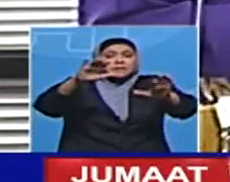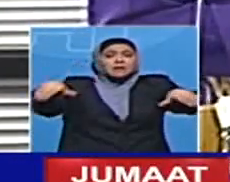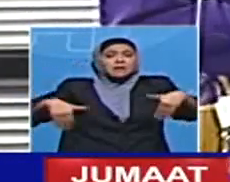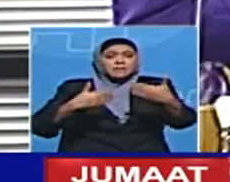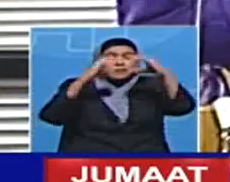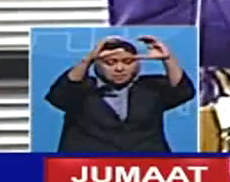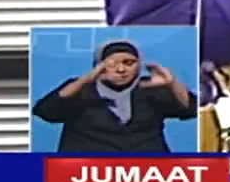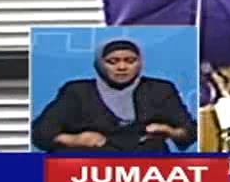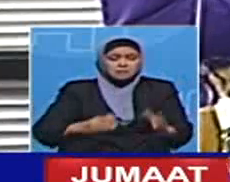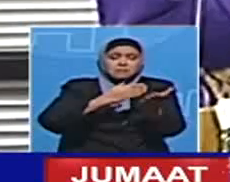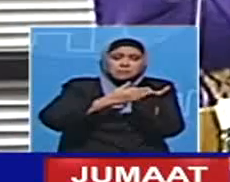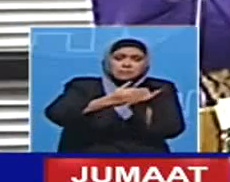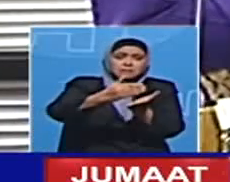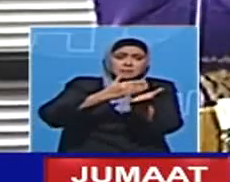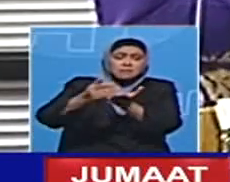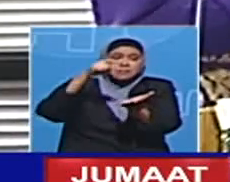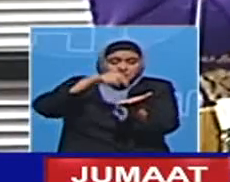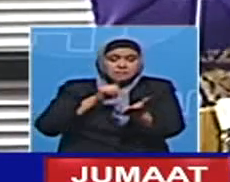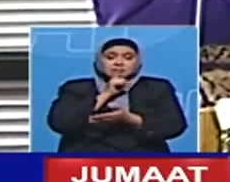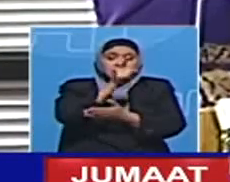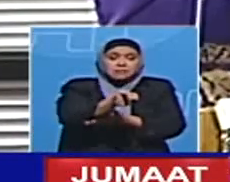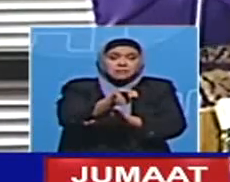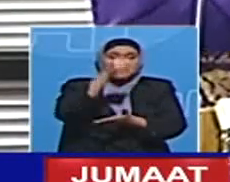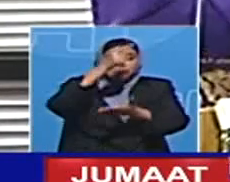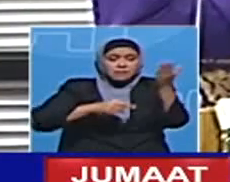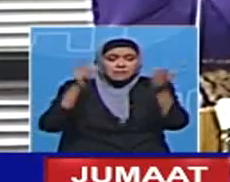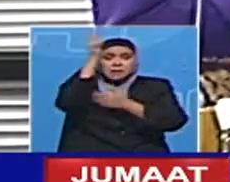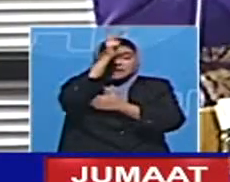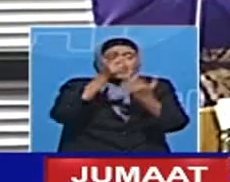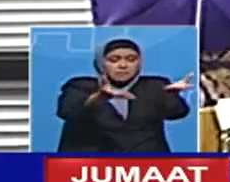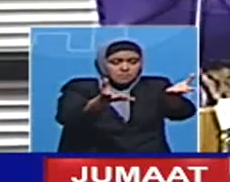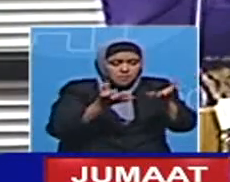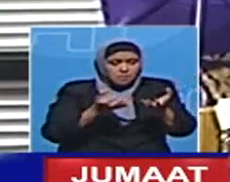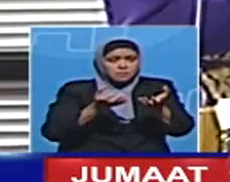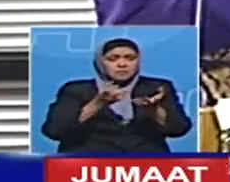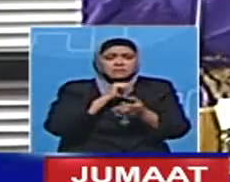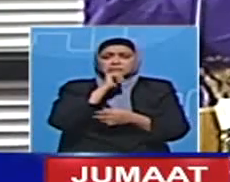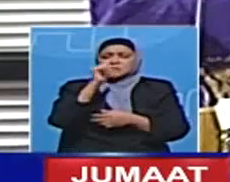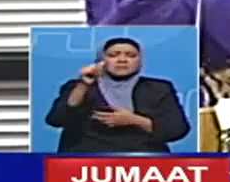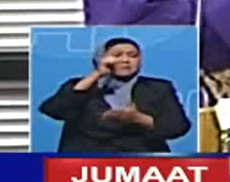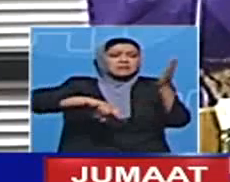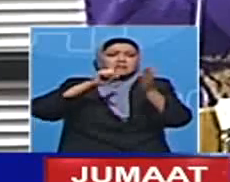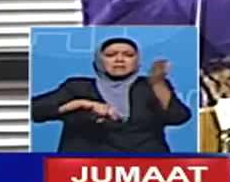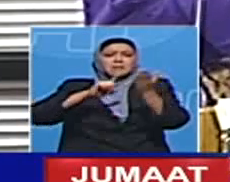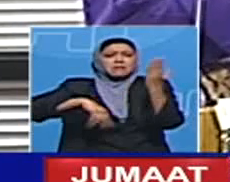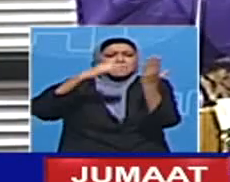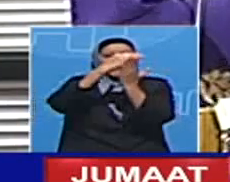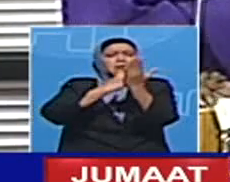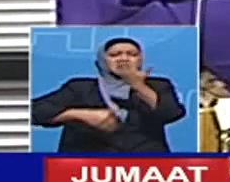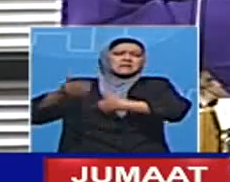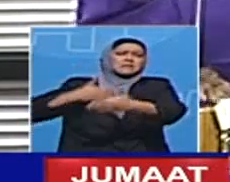dibelanjakan ini adalah benar apa yang kerajaan hasratkan dan tidak ada apa-apa agenda yang